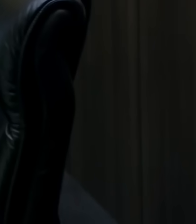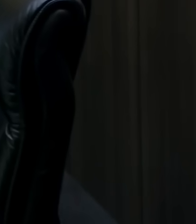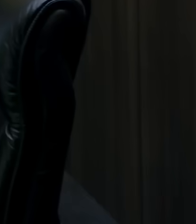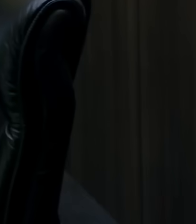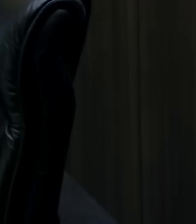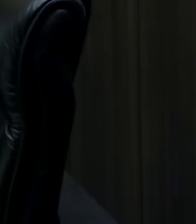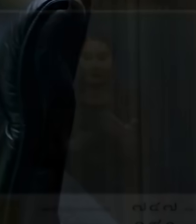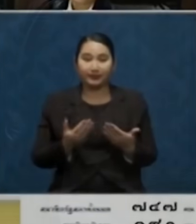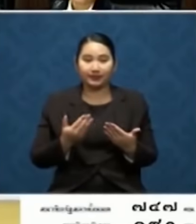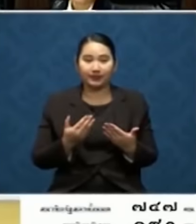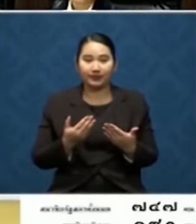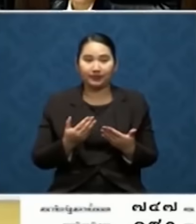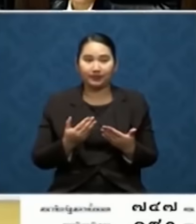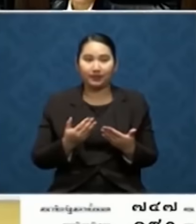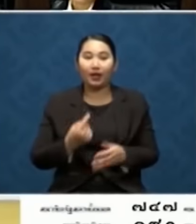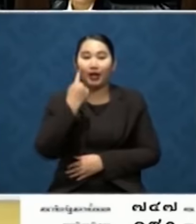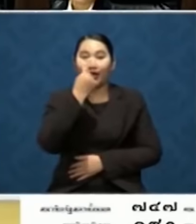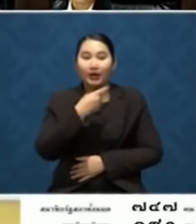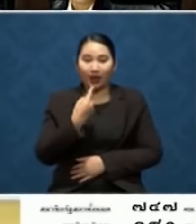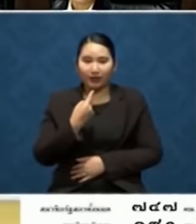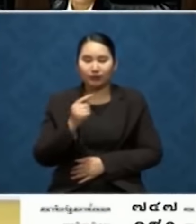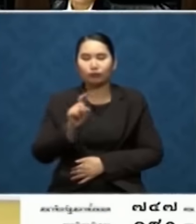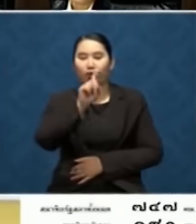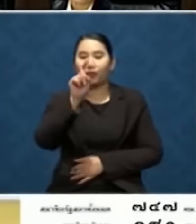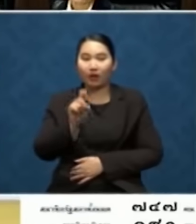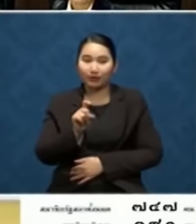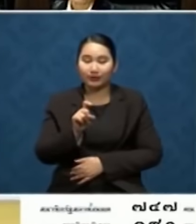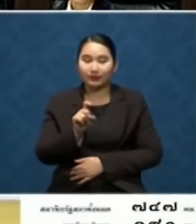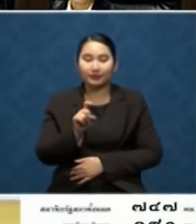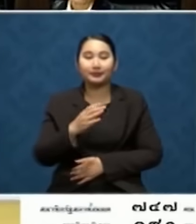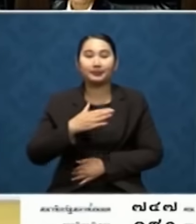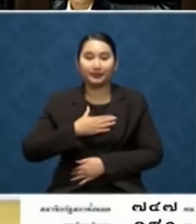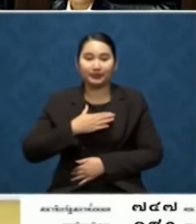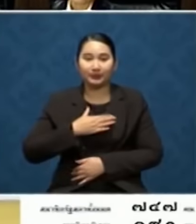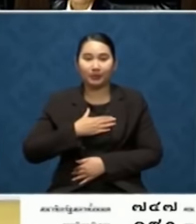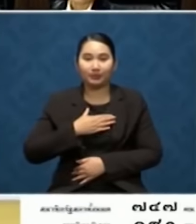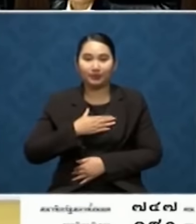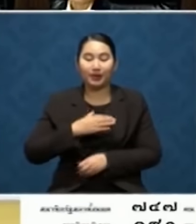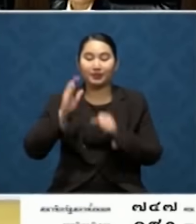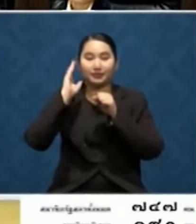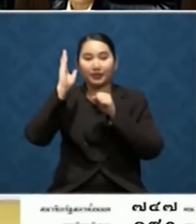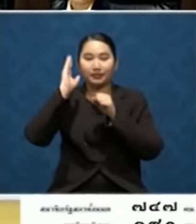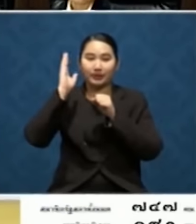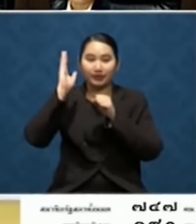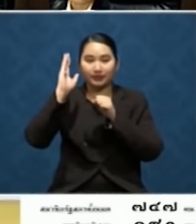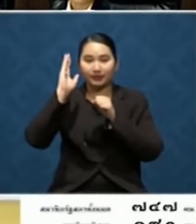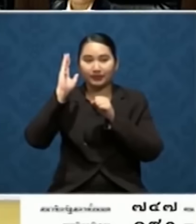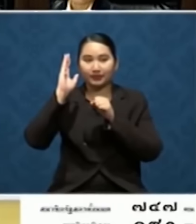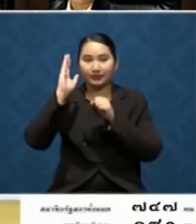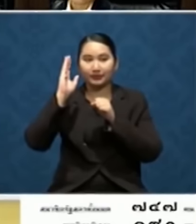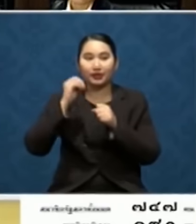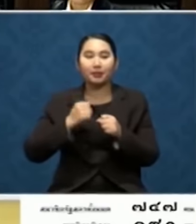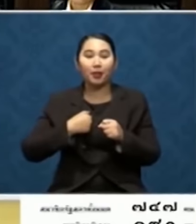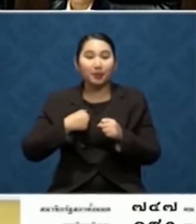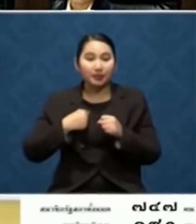นมั้ย บางท่านอาจสงสัยว่าที่ผมกำลังเสนออยู่นี้เป็นความพยาย